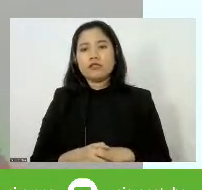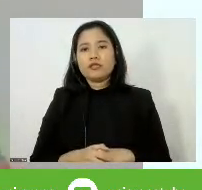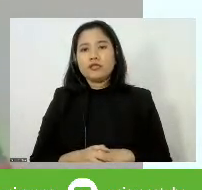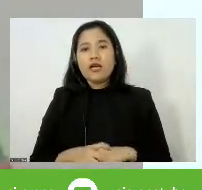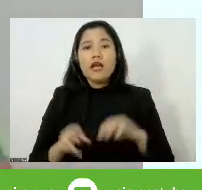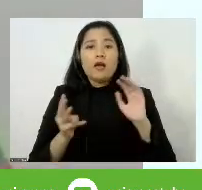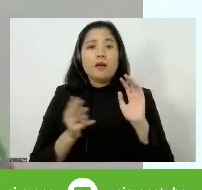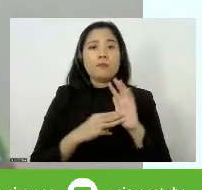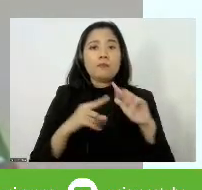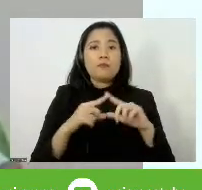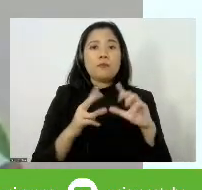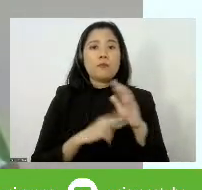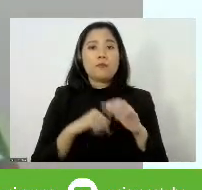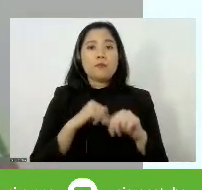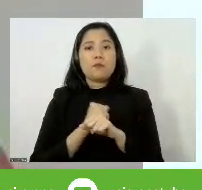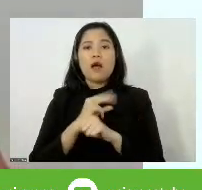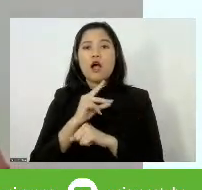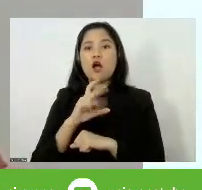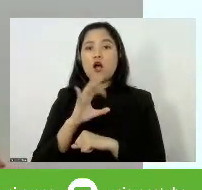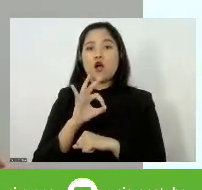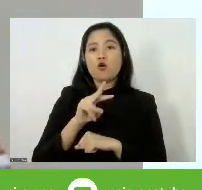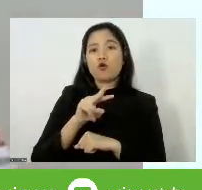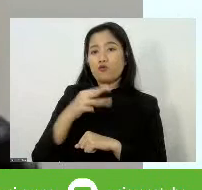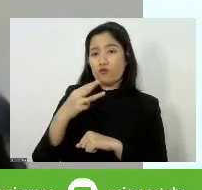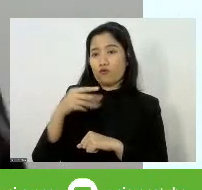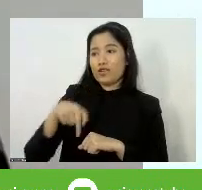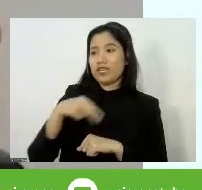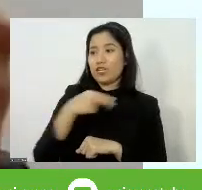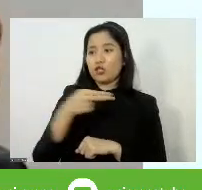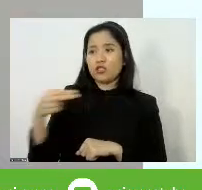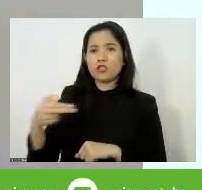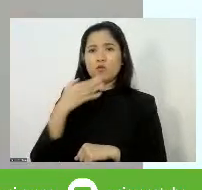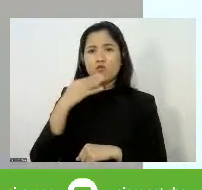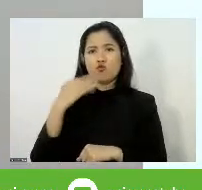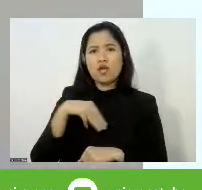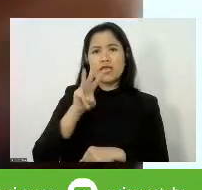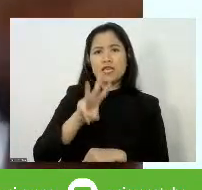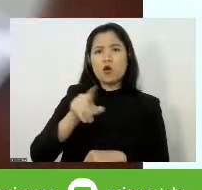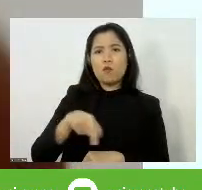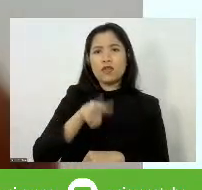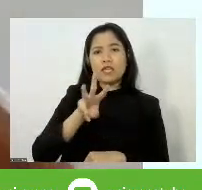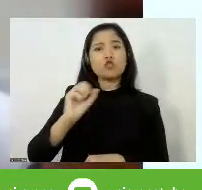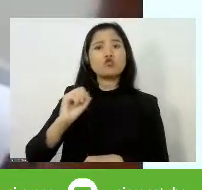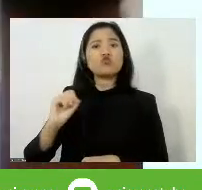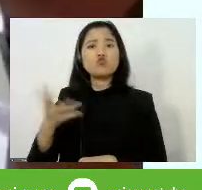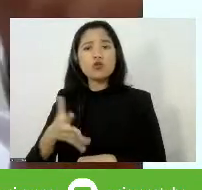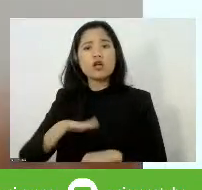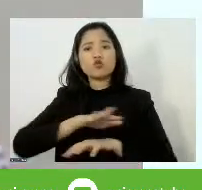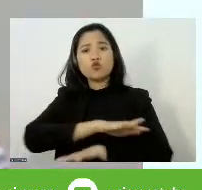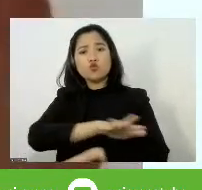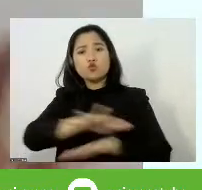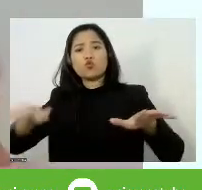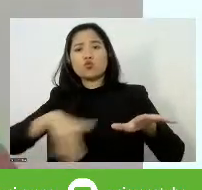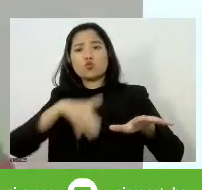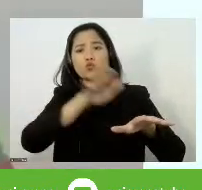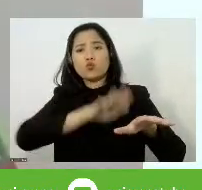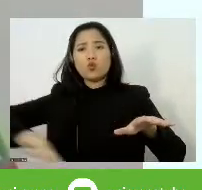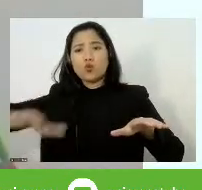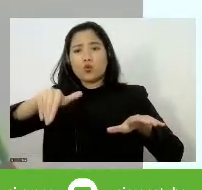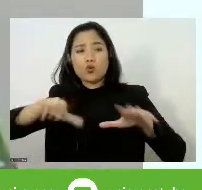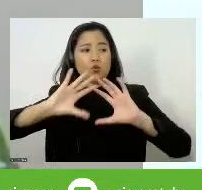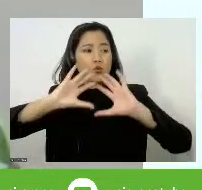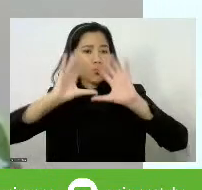Indonesia ini pun punya 3,3 juta hektar di seluruh dunia ini 16